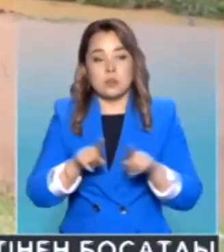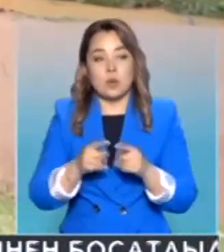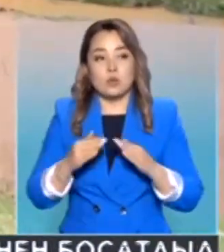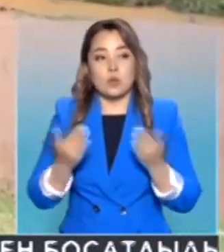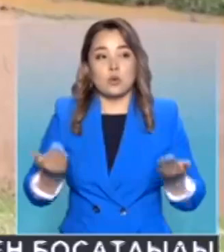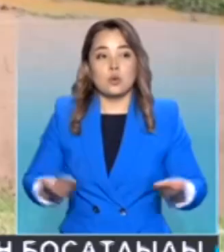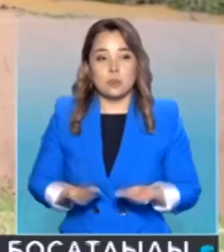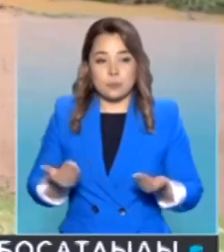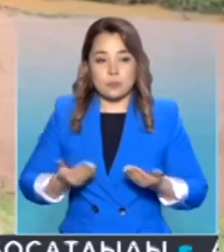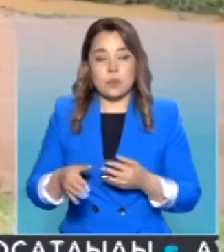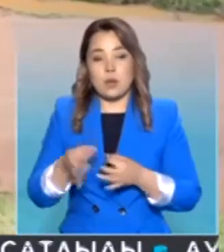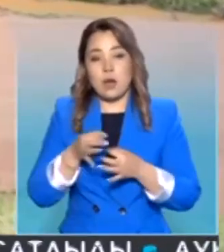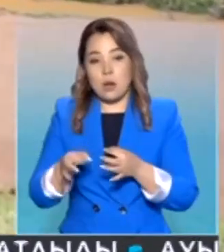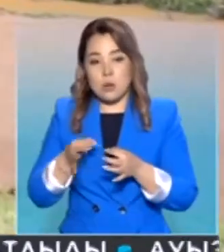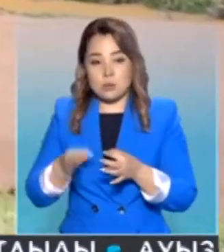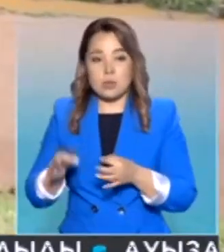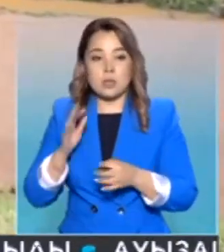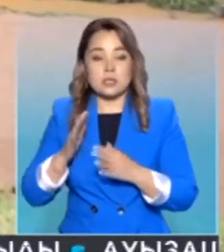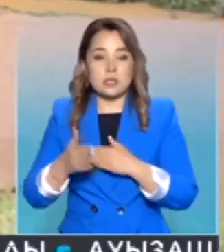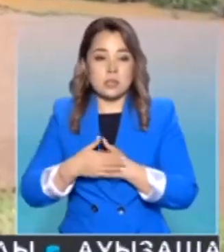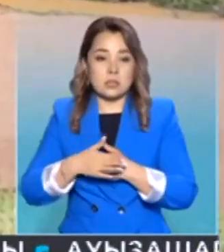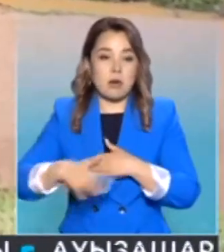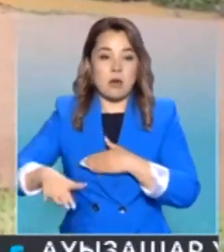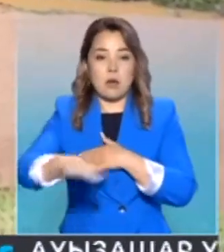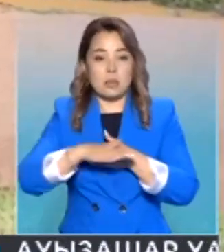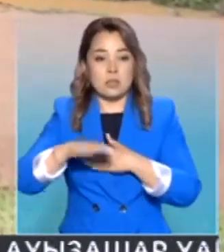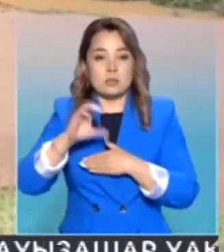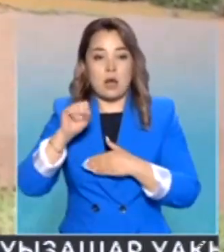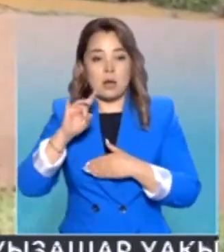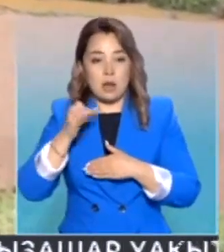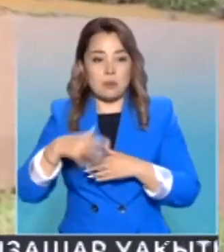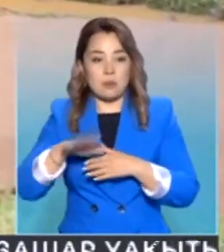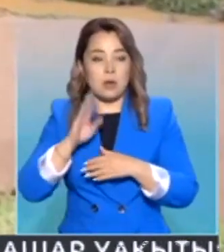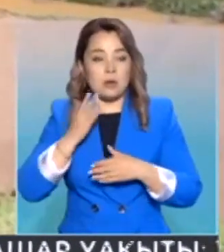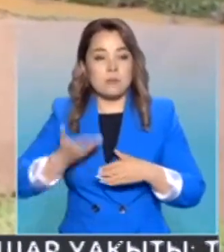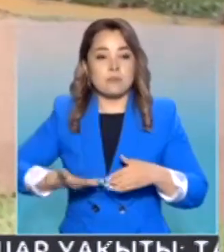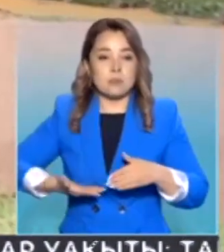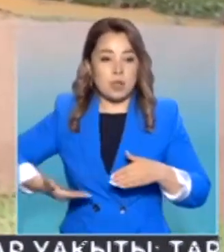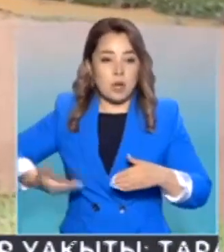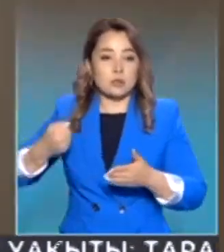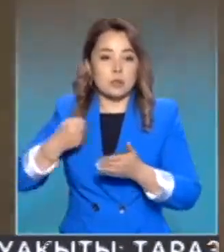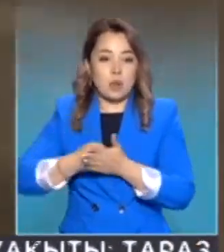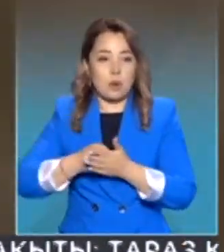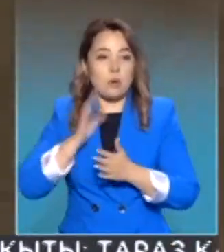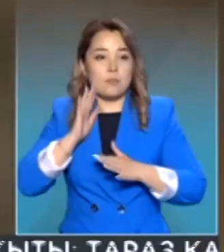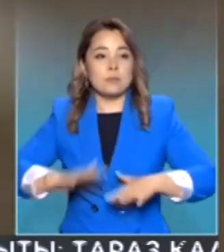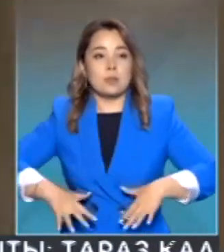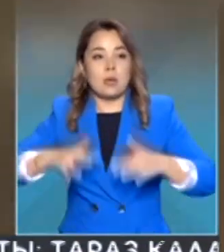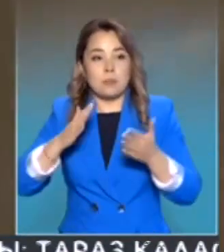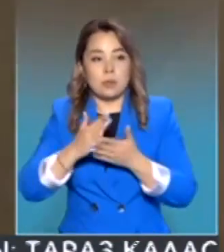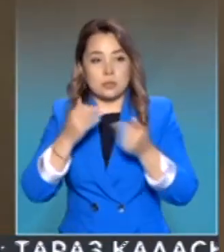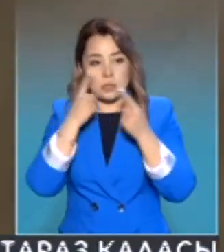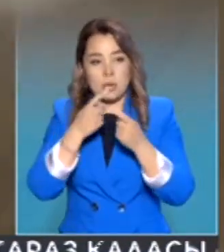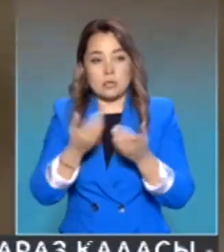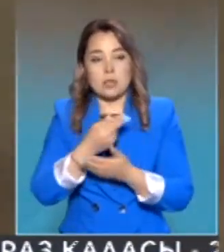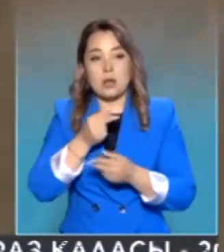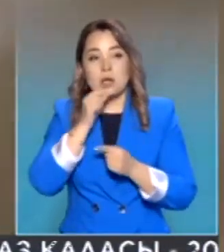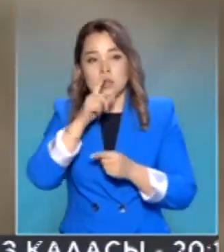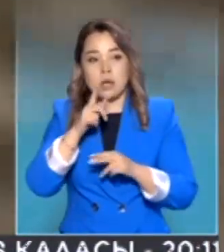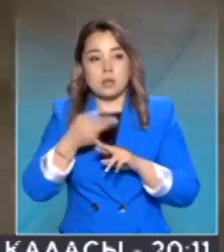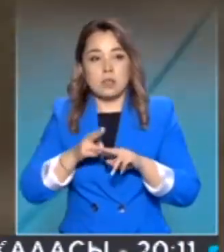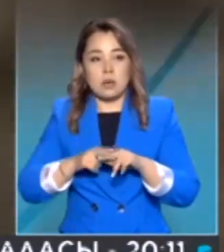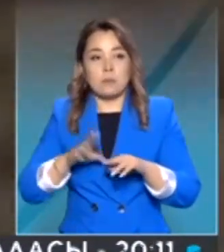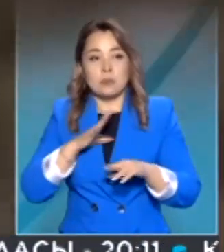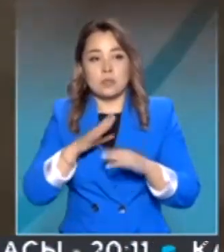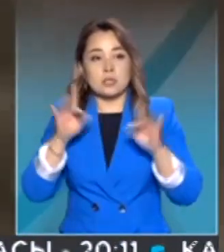тұрғын үйлердің ауласы мен есік алдындағы сарайлар бел орға дейін суға толып қалды. Сарапханадағы ауызашарға жиналған жұрт